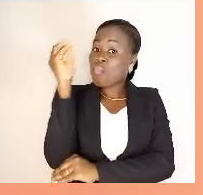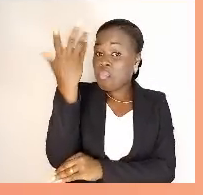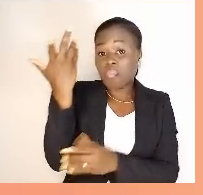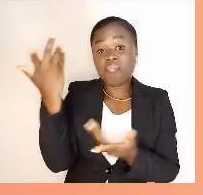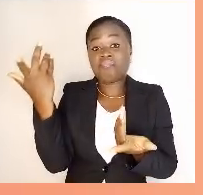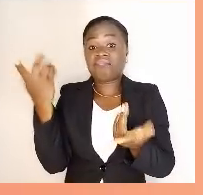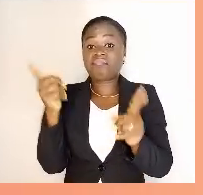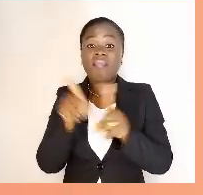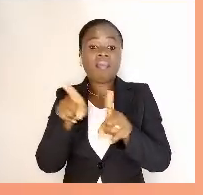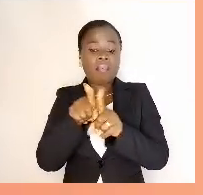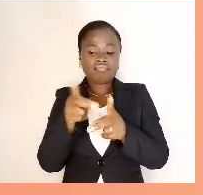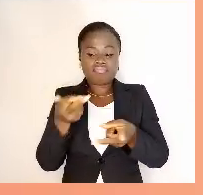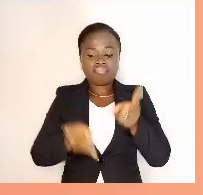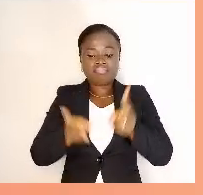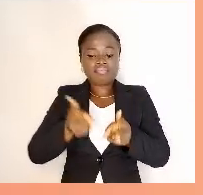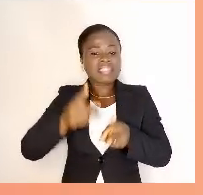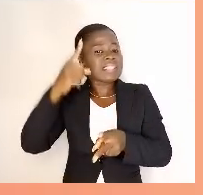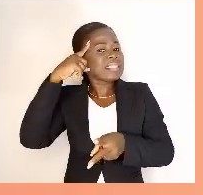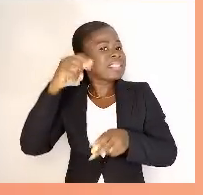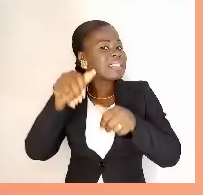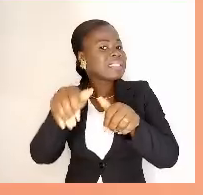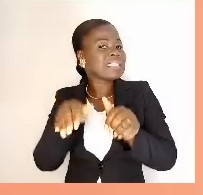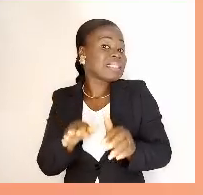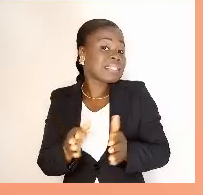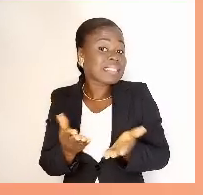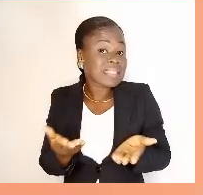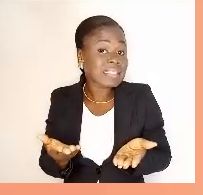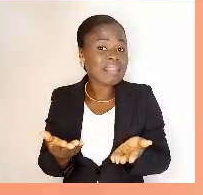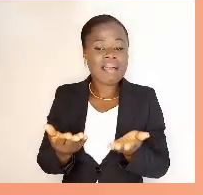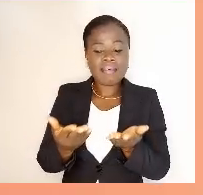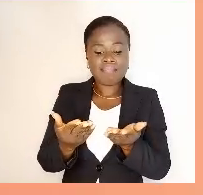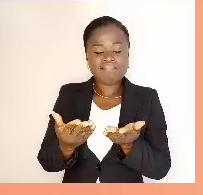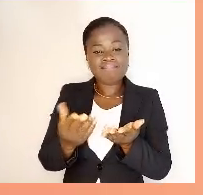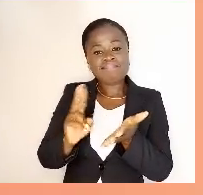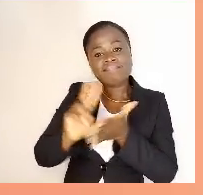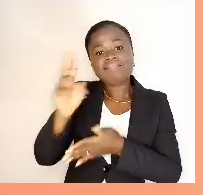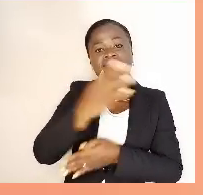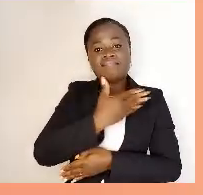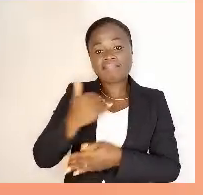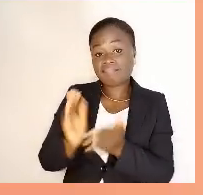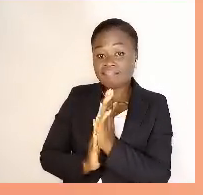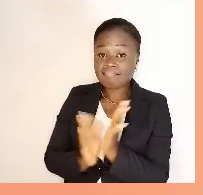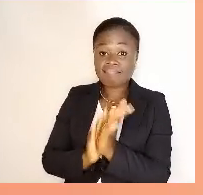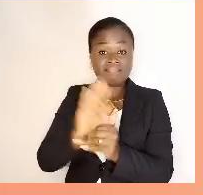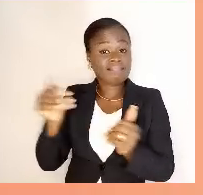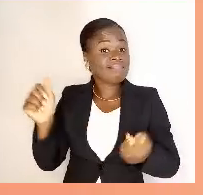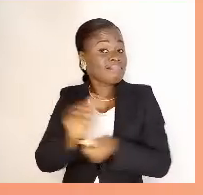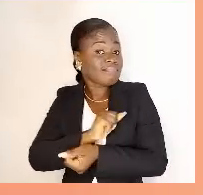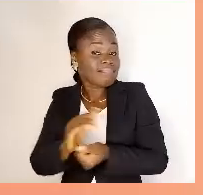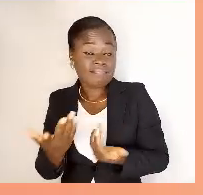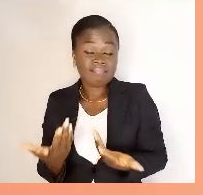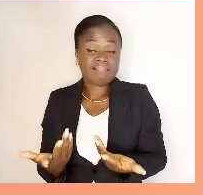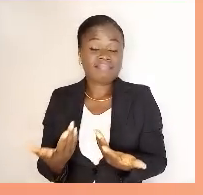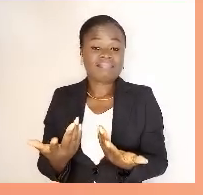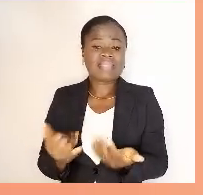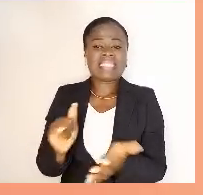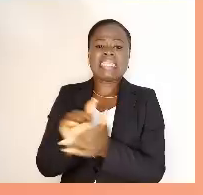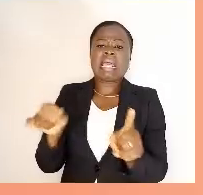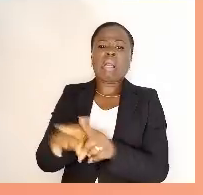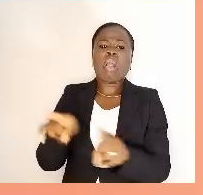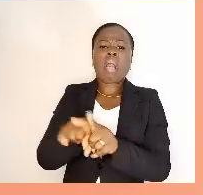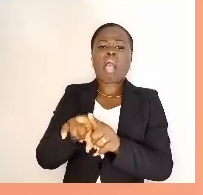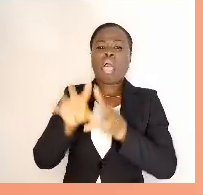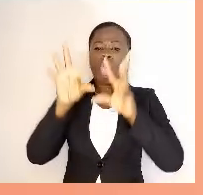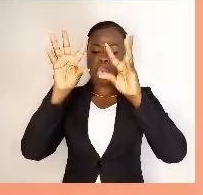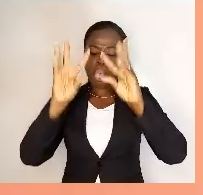des ambulances, même un corbillard, des universités et des écoles, comme